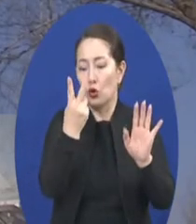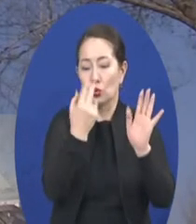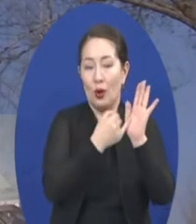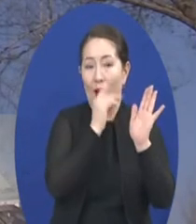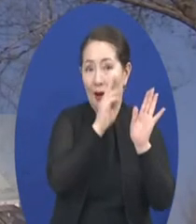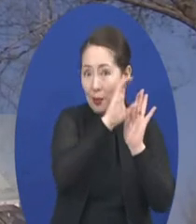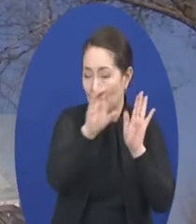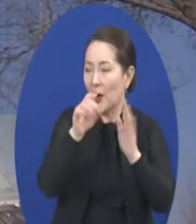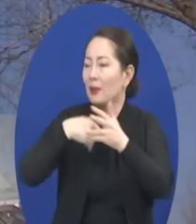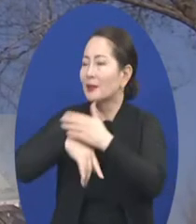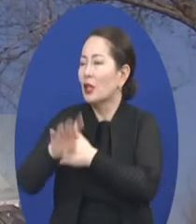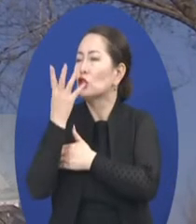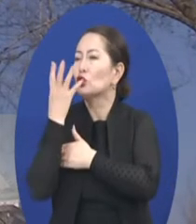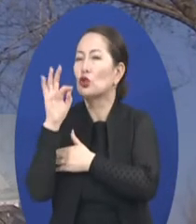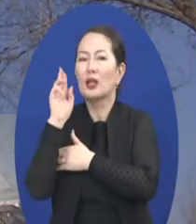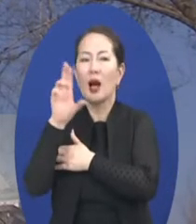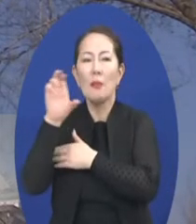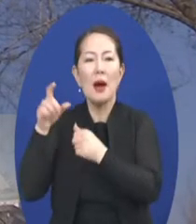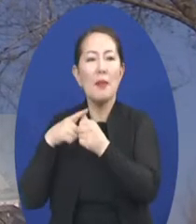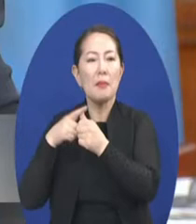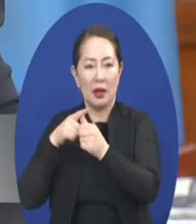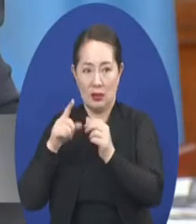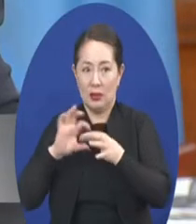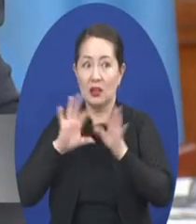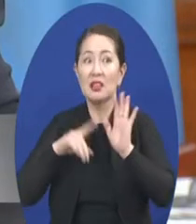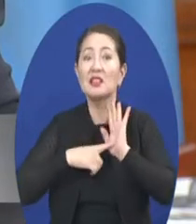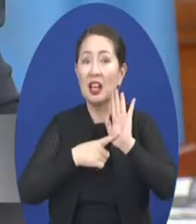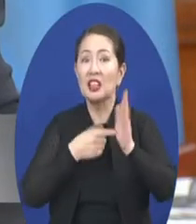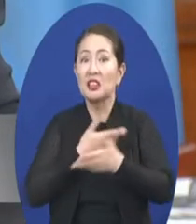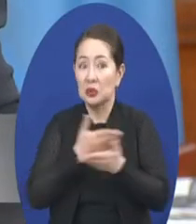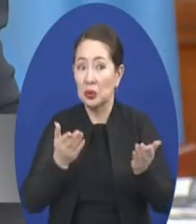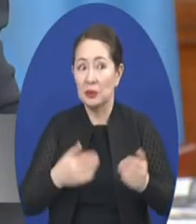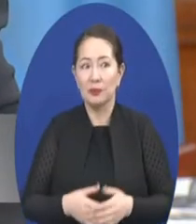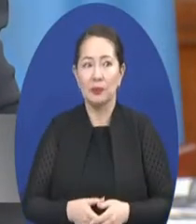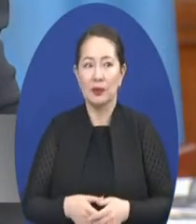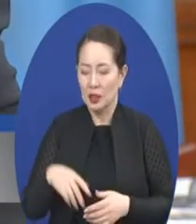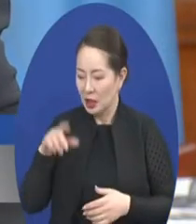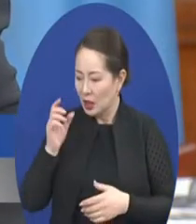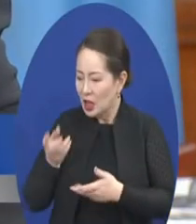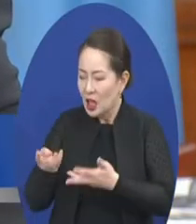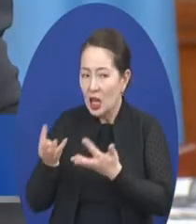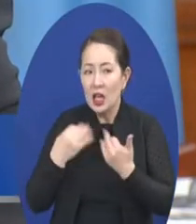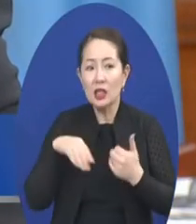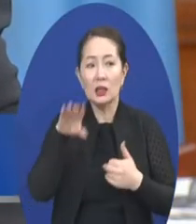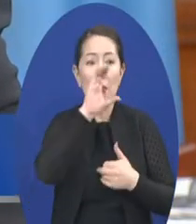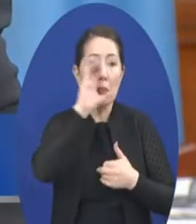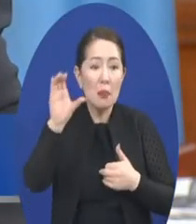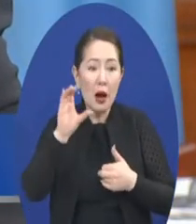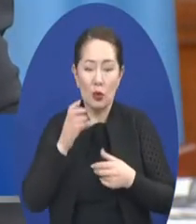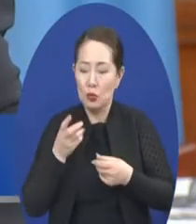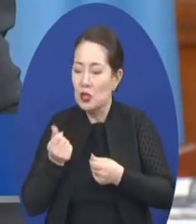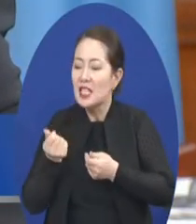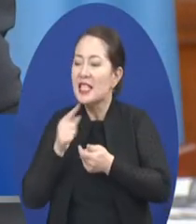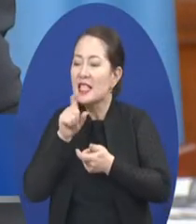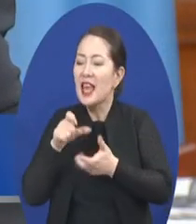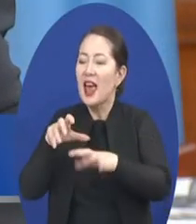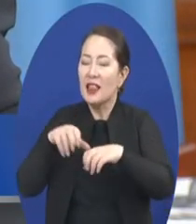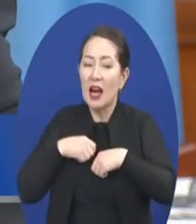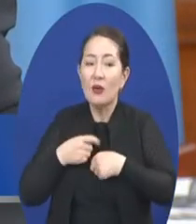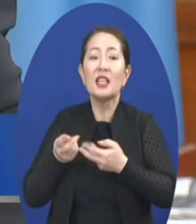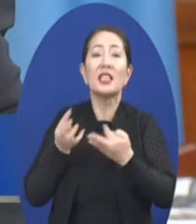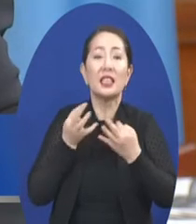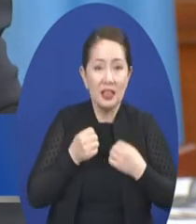компанийн мэдээллийг нэгтгэж улсын хурлд танилцуулах юм байна. Кичнээн удаа ажхаа нэг кичнээн төргийн зээл авсан. Тэр нь кичнээн төлөгдөө